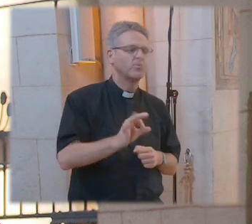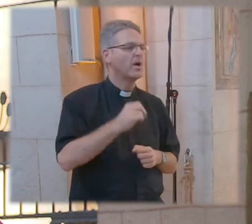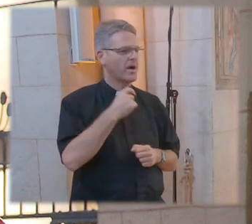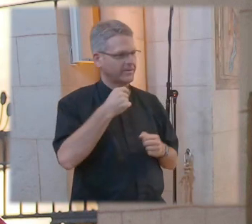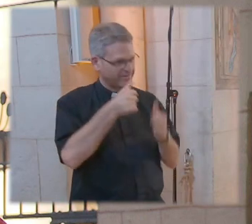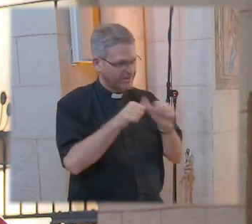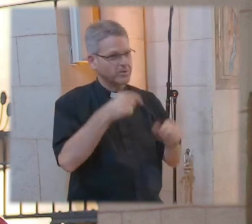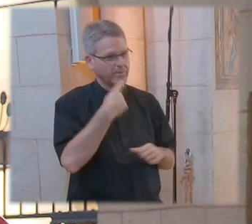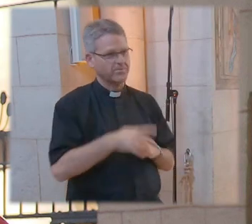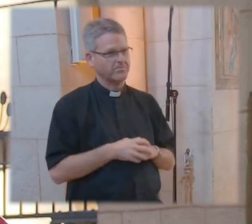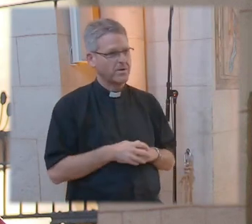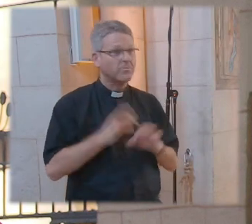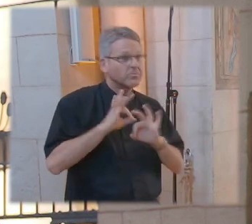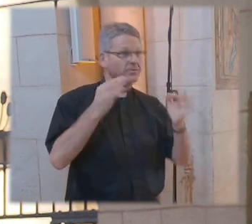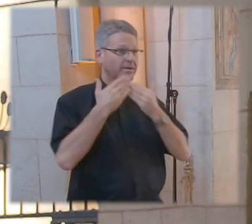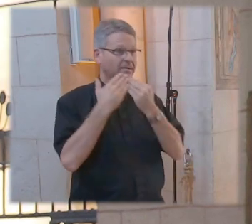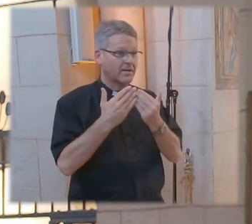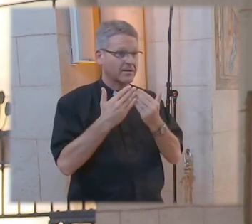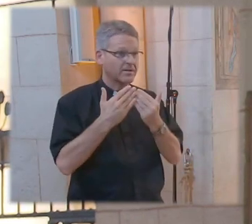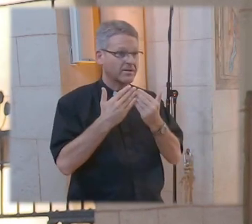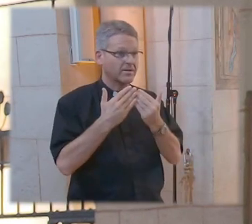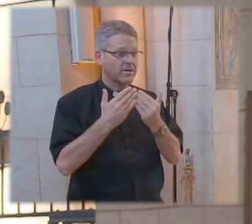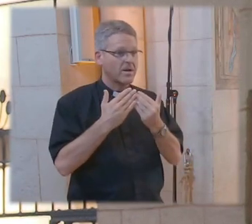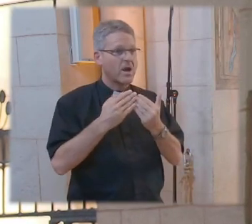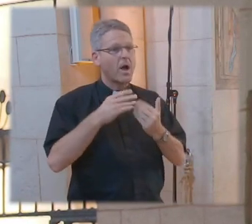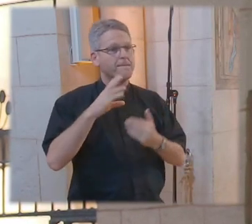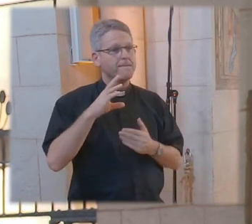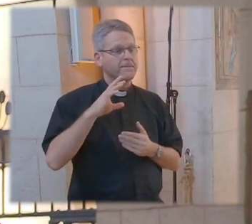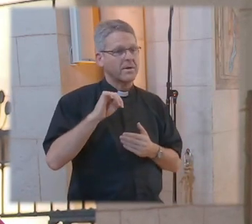Besonders danke ich Pater Manfred Probst.